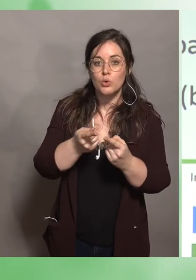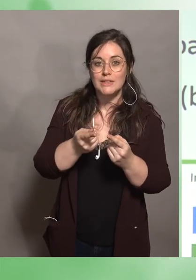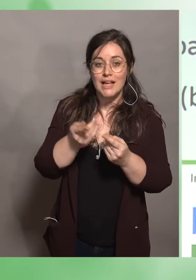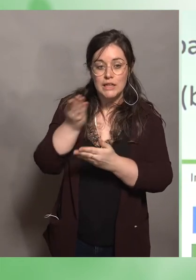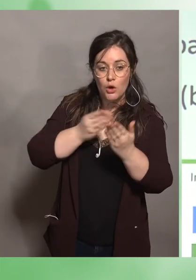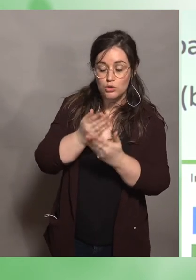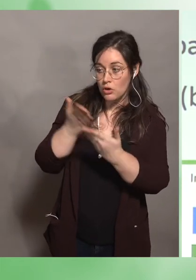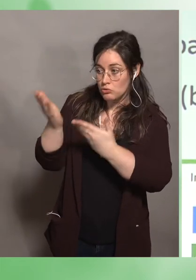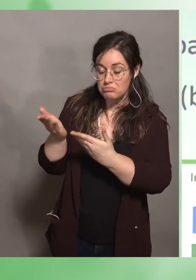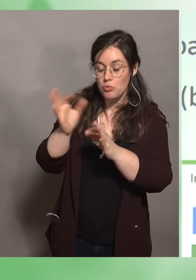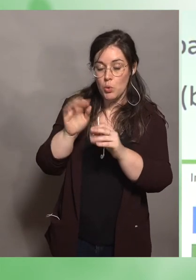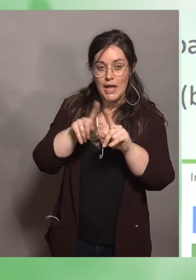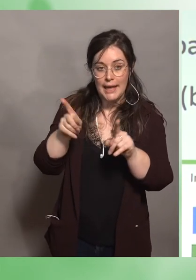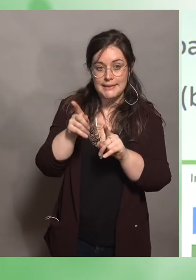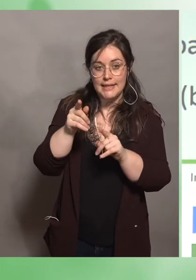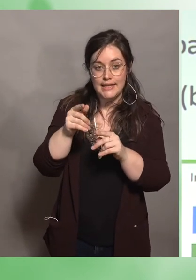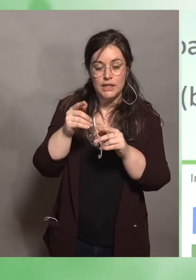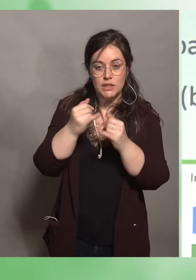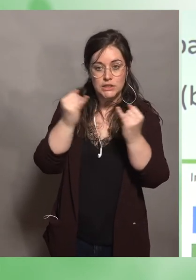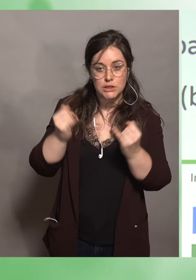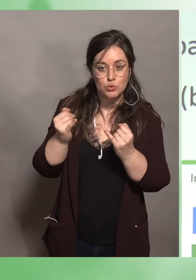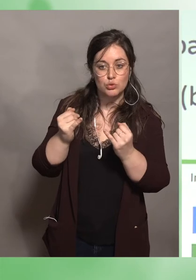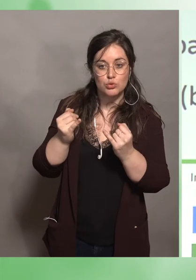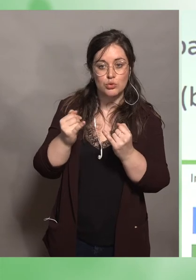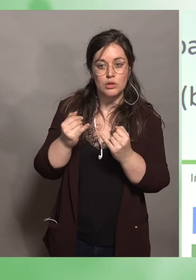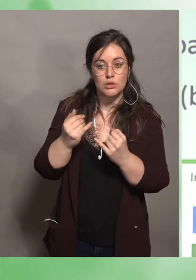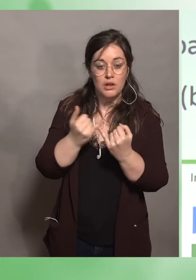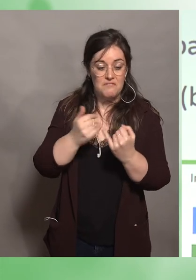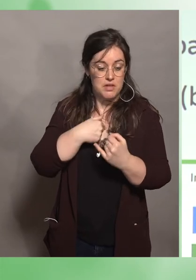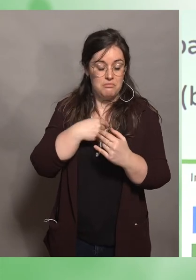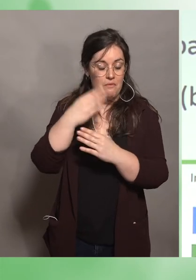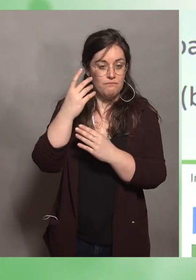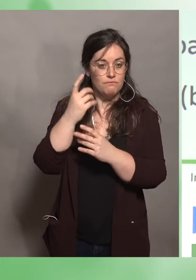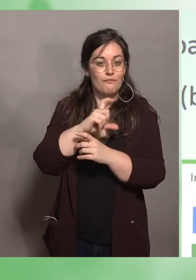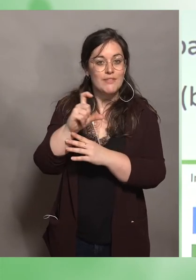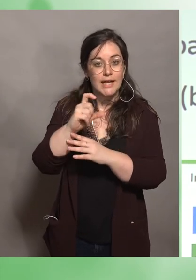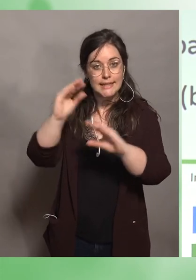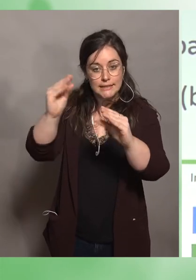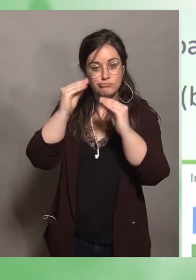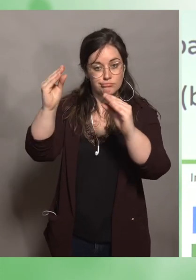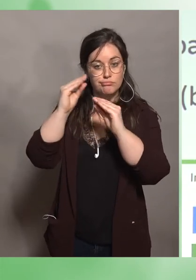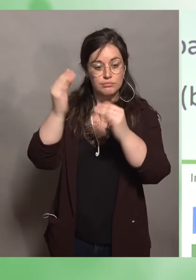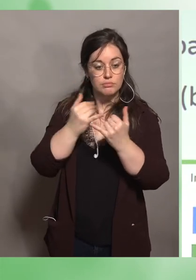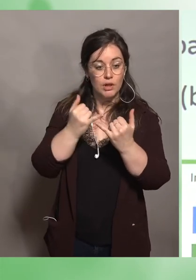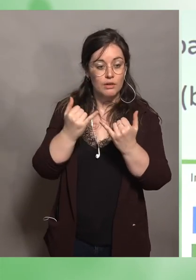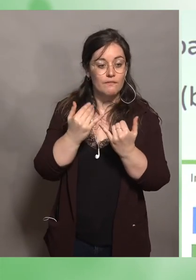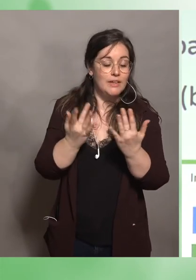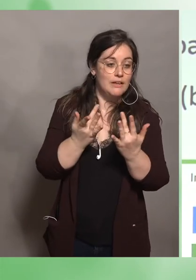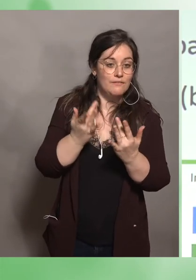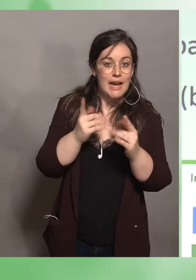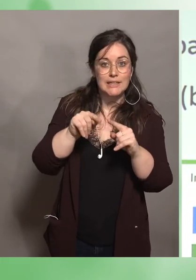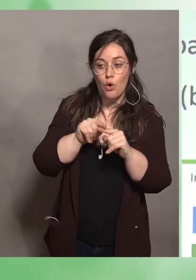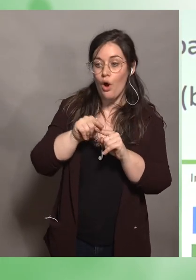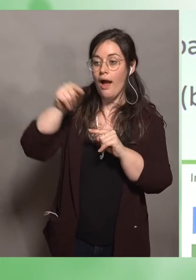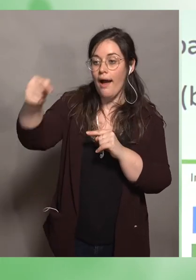euch oder mit anderen Institutionen natürlich wie mir fachlichen Input dazu einholen, wie man dann auch vielleicht